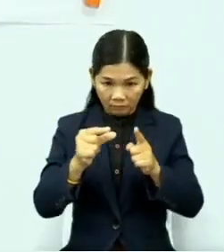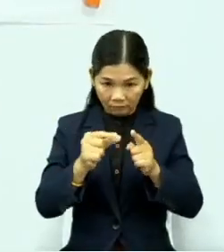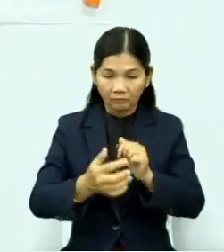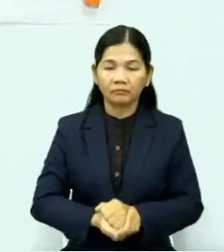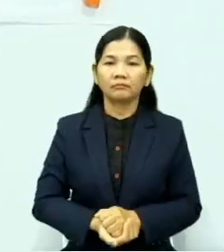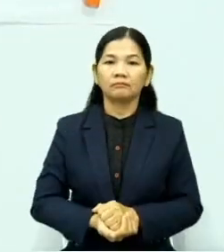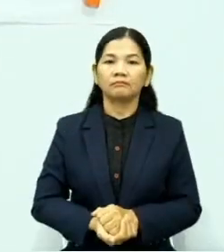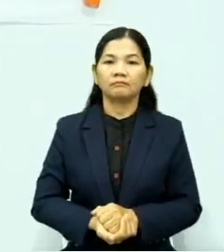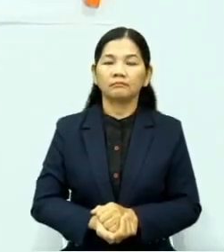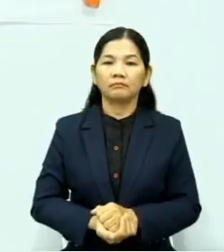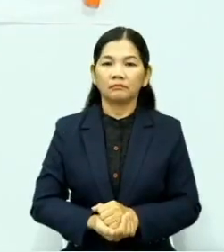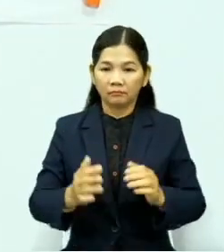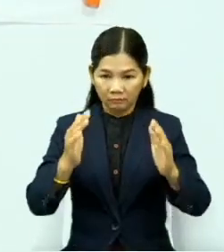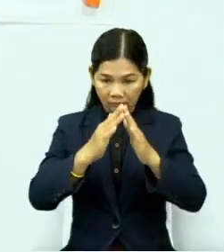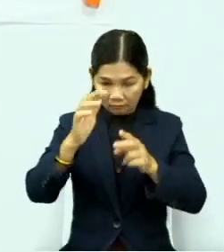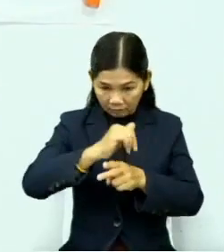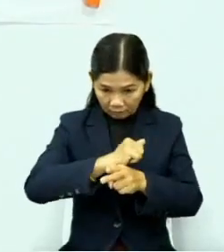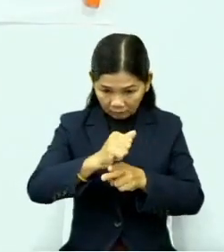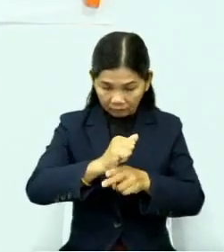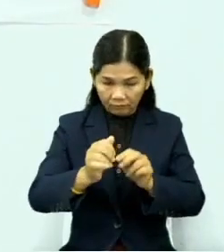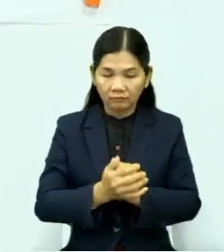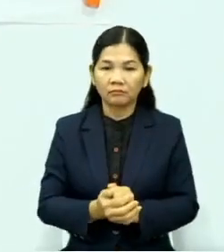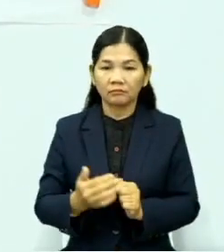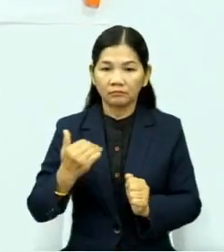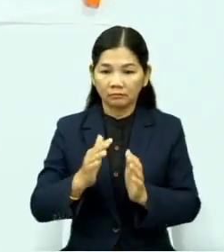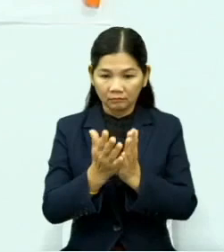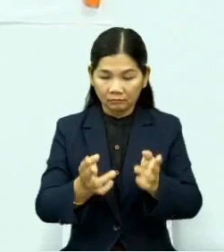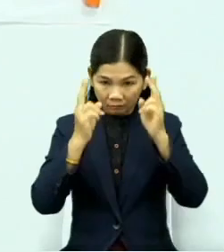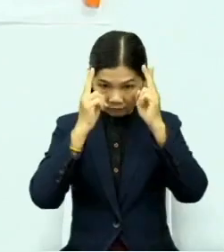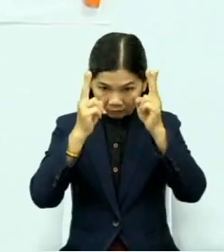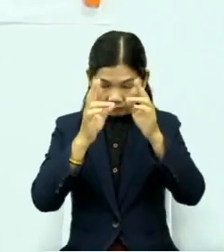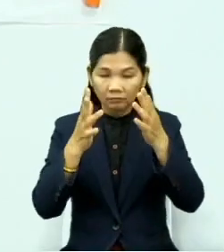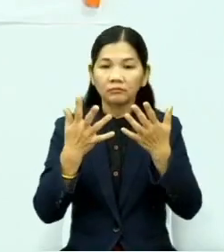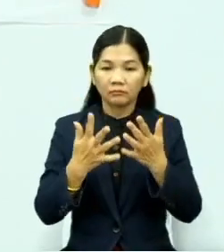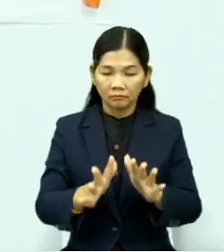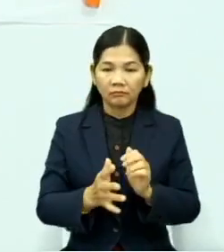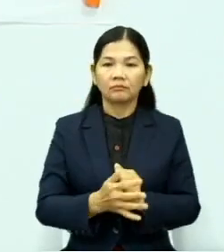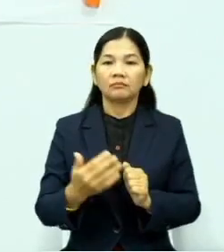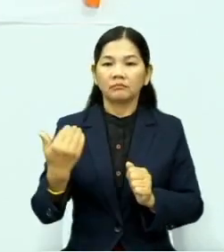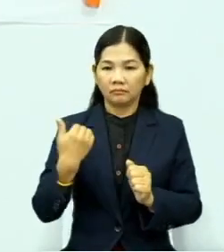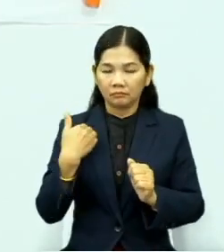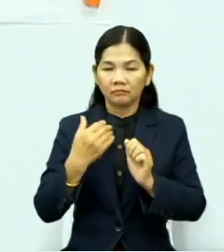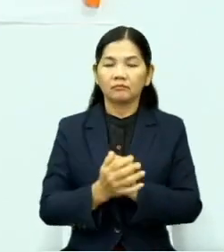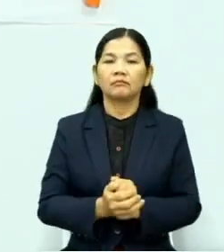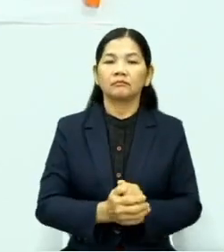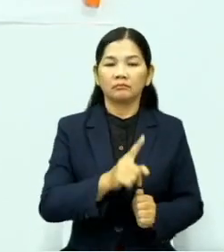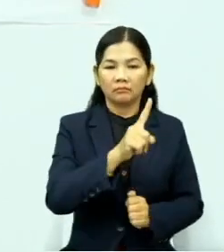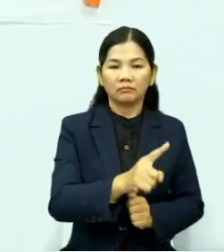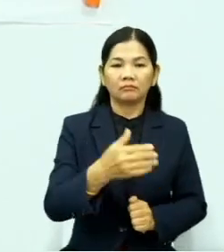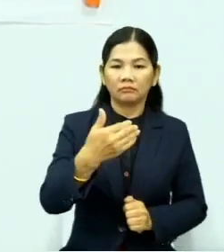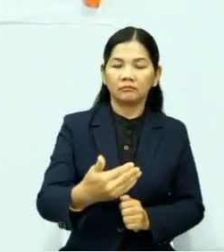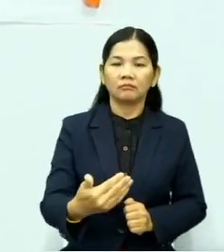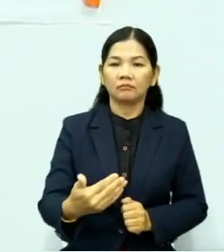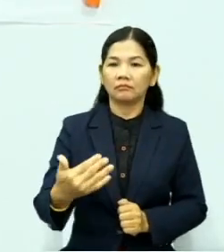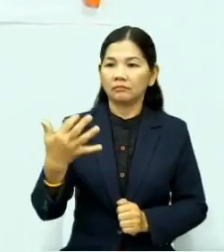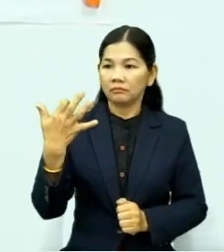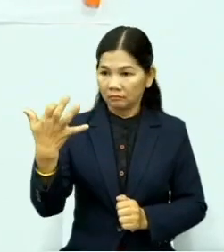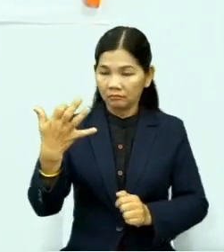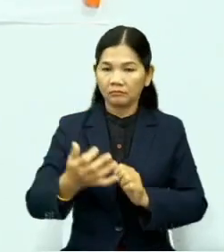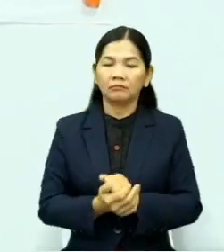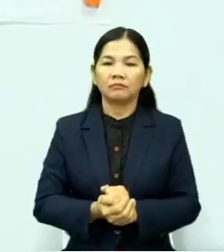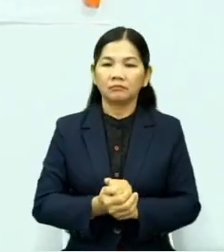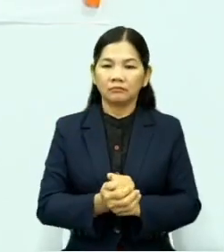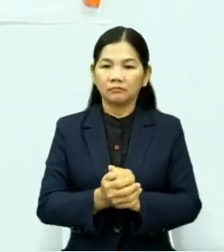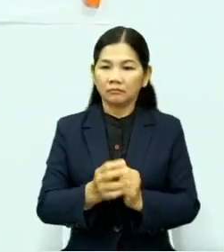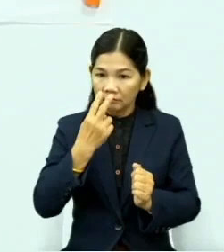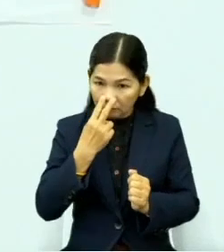chà chẳng sầm rạp bị ca tiền này cứ miền nơi không sập hơi sắc xa cô được bảo cô nè con á nơi tầm qua tim mùi rối cài sắp rầm bầy chẳng còn